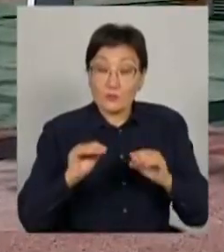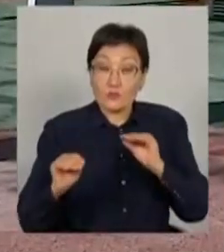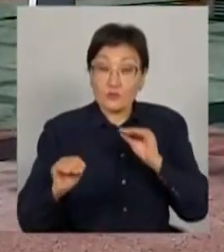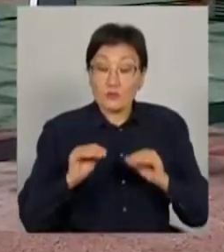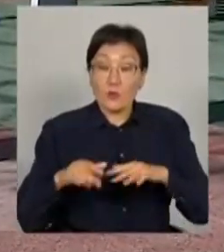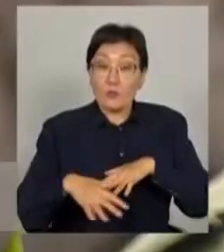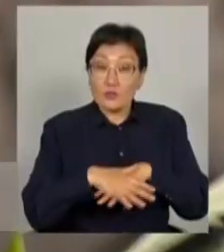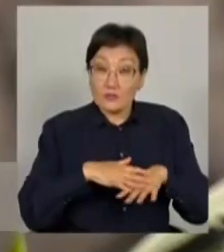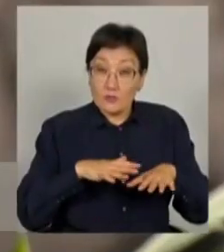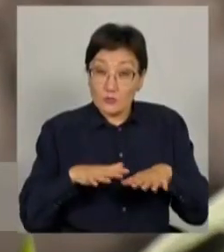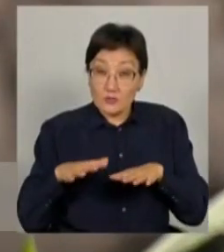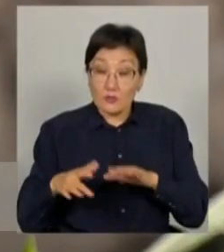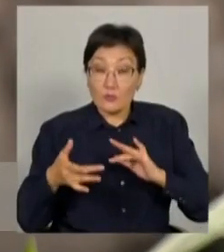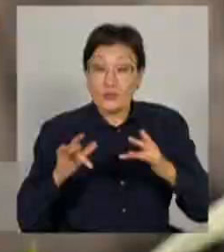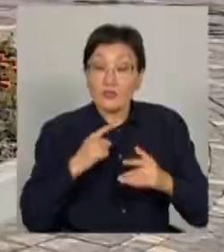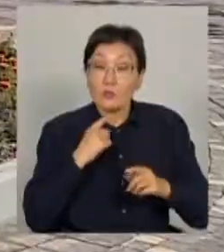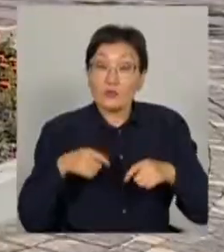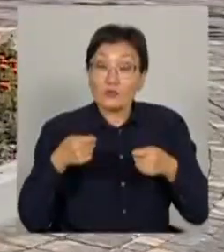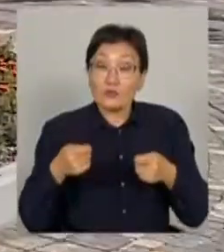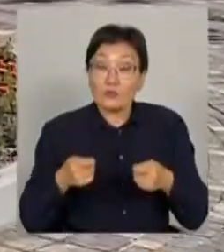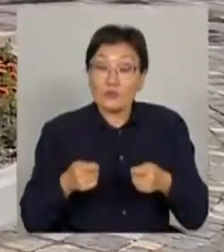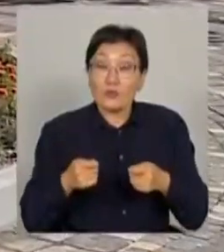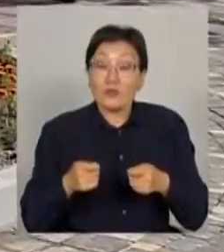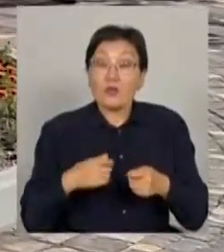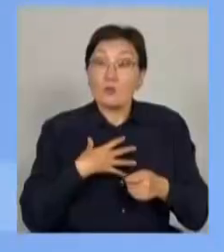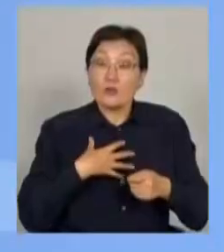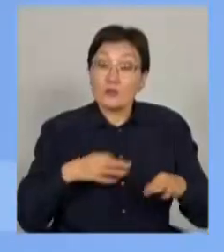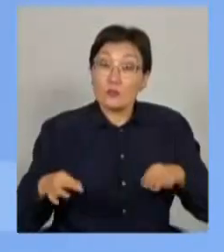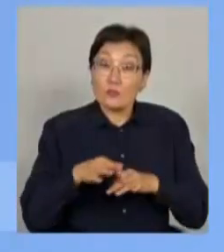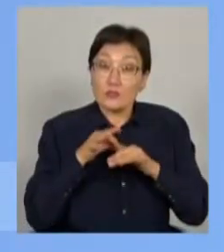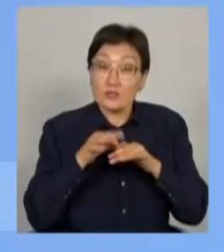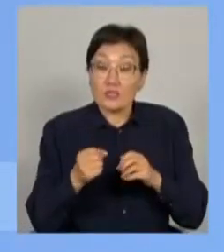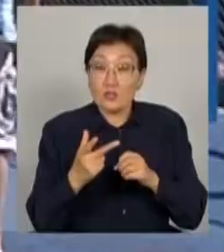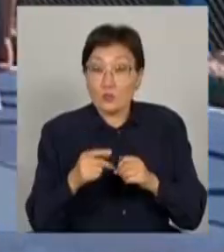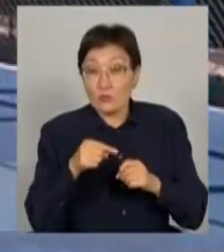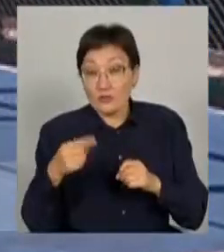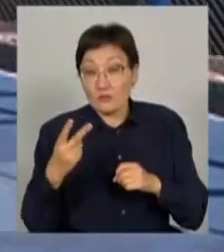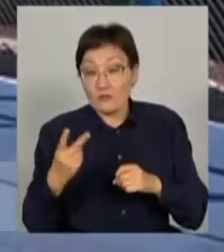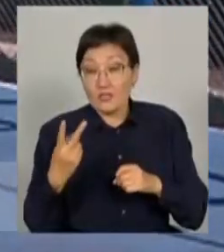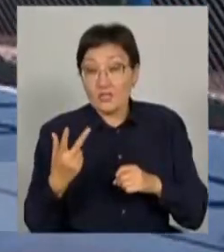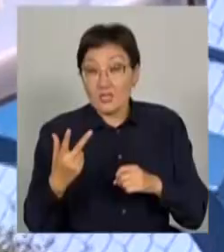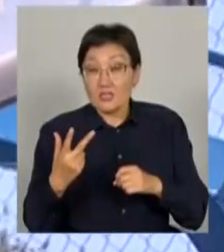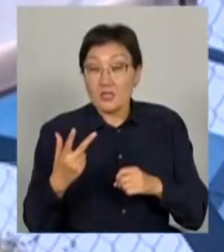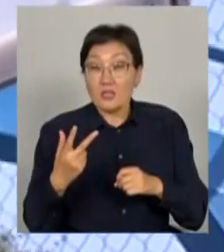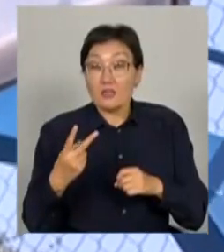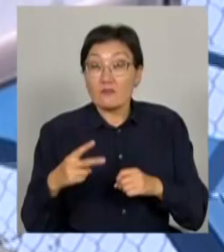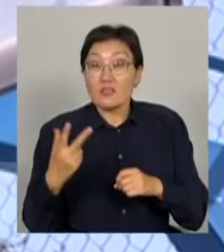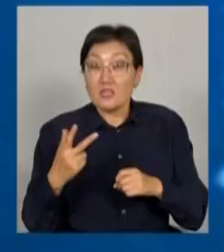благоустройства общественных мест. Онлайн-голосование за самые приоритетные проекты пройдет с 13 по 23 октября.